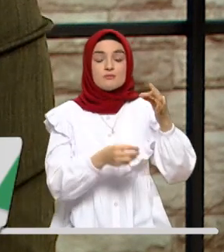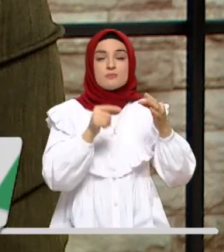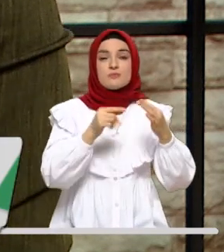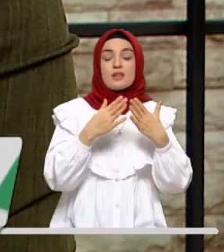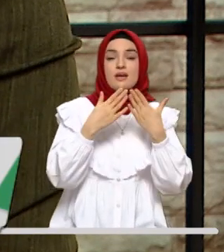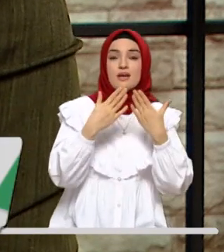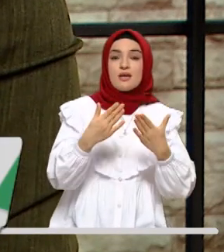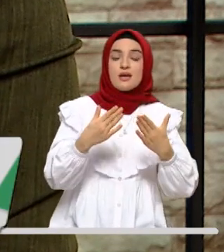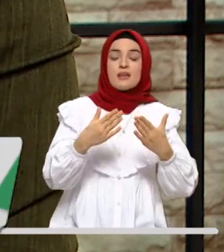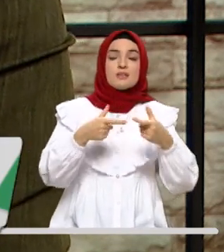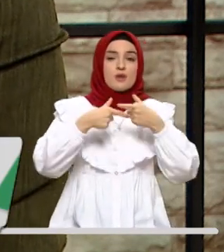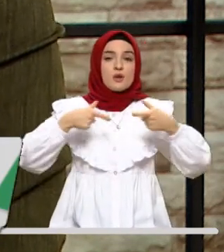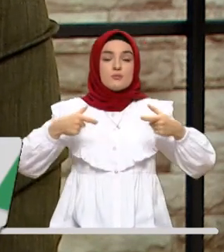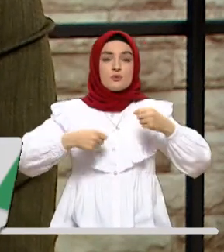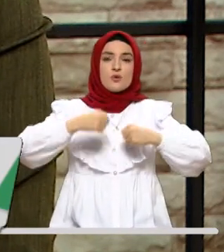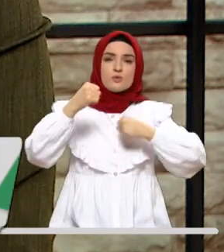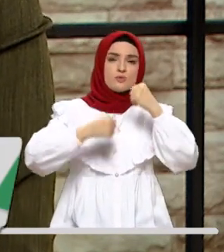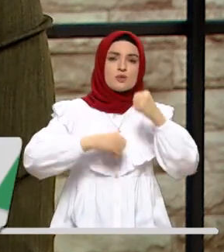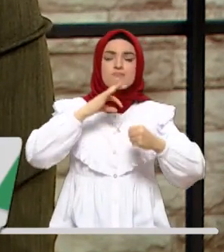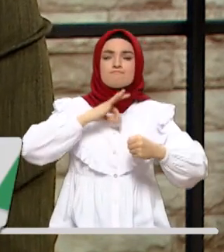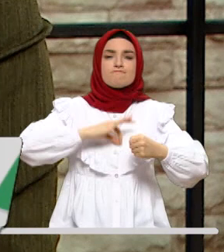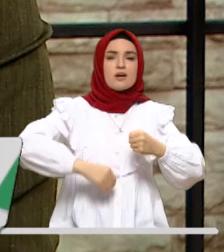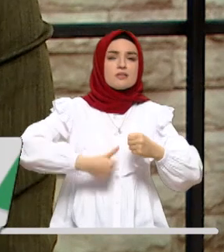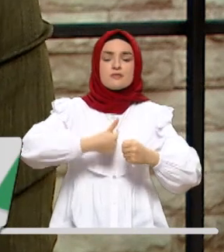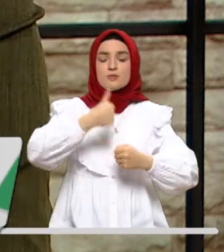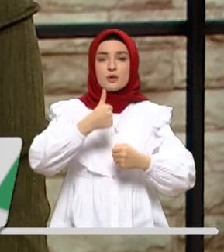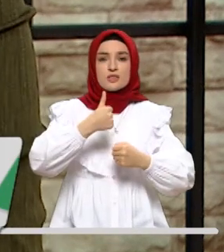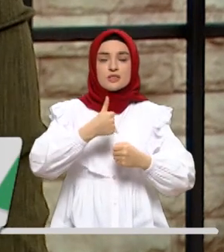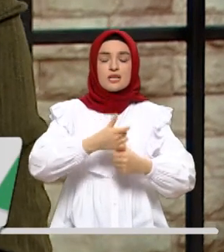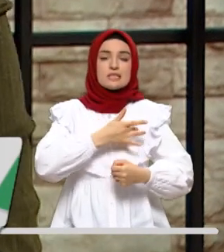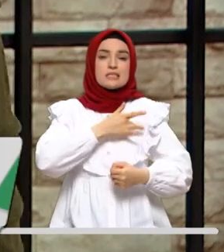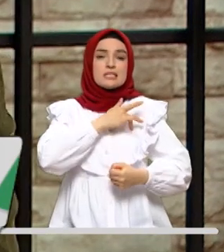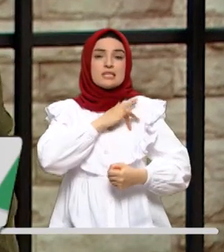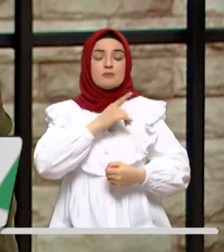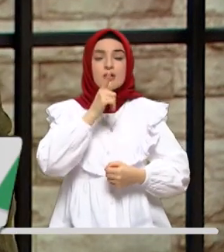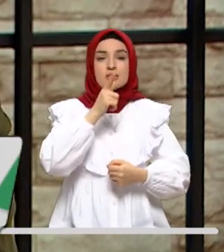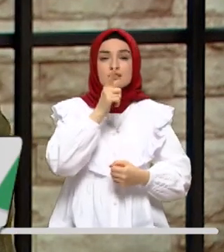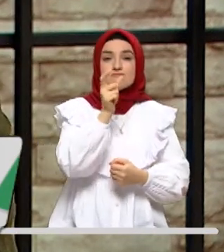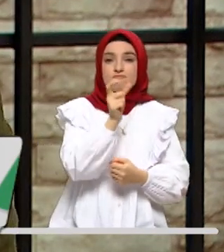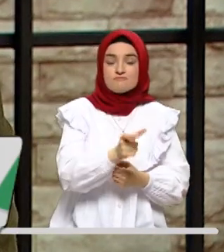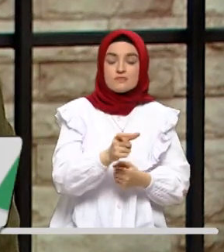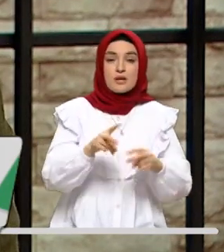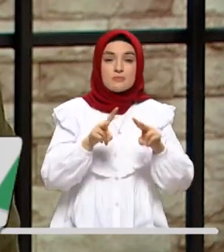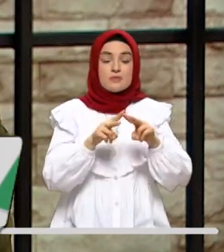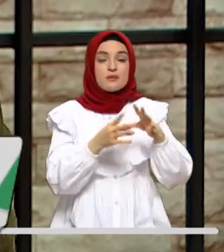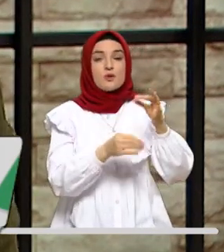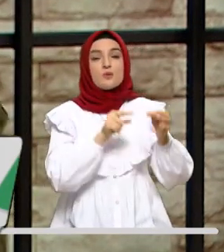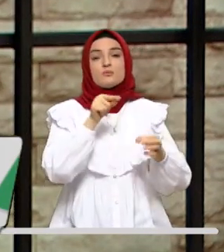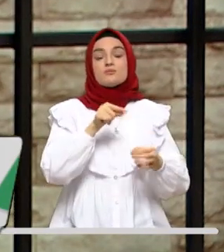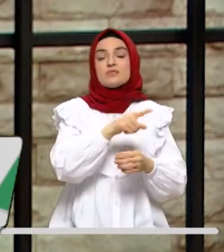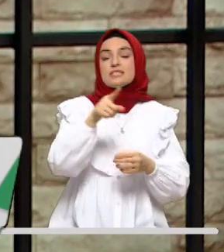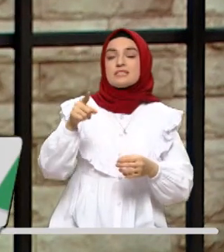ey milli mücadelenin manevi kumandanı, imanlı şair Mehmet Akif Ersoy. Bugün seni herkes